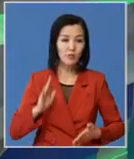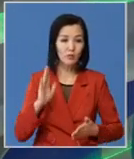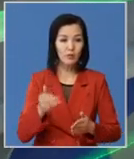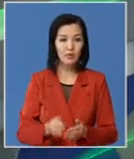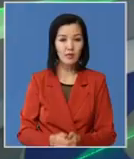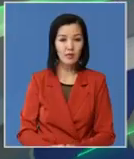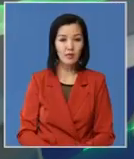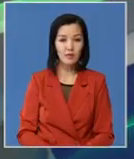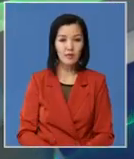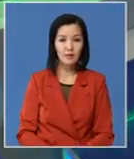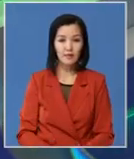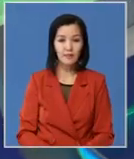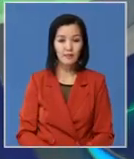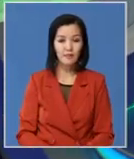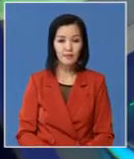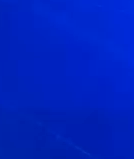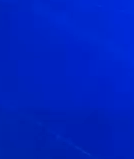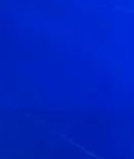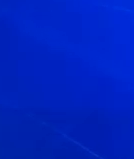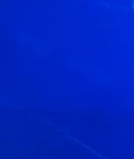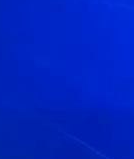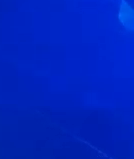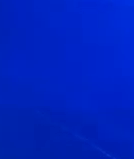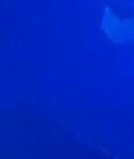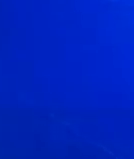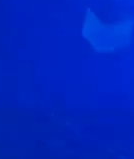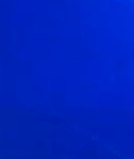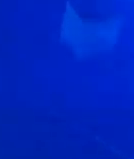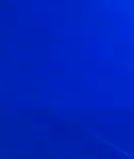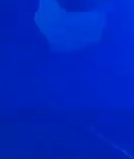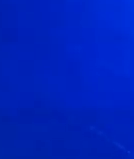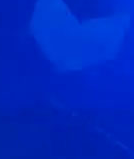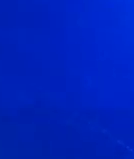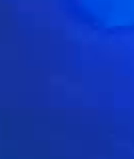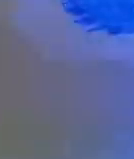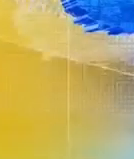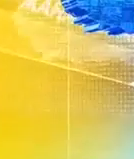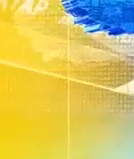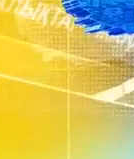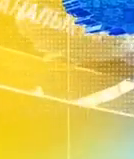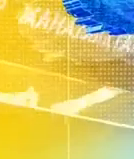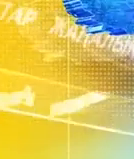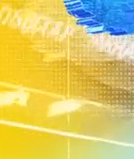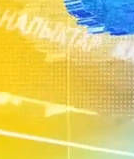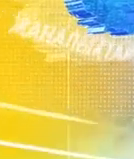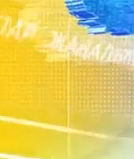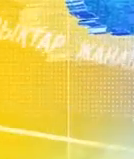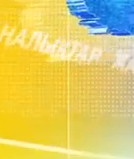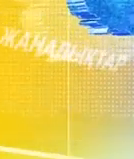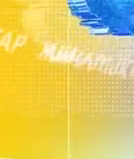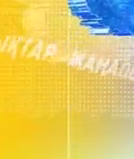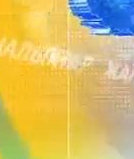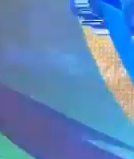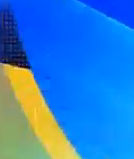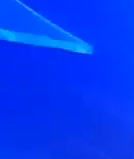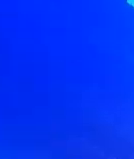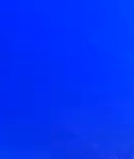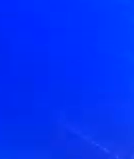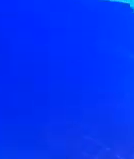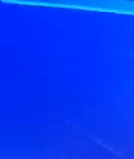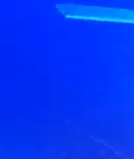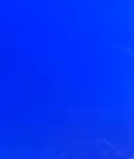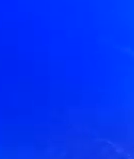балалар саны азайған. Бұл туралы облыстық денсаулық сақтау басқармасы мәлімдеп отыр. Мәселен, 2010-2013 жылдары жаз және